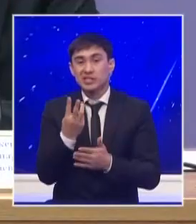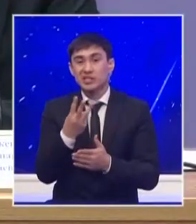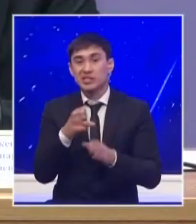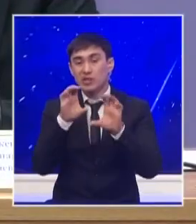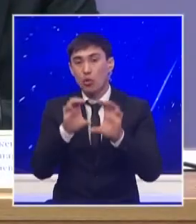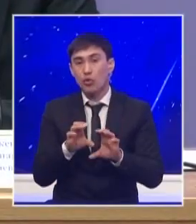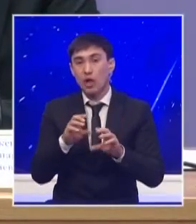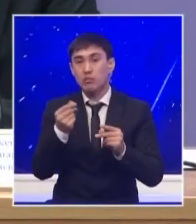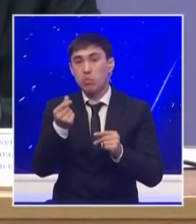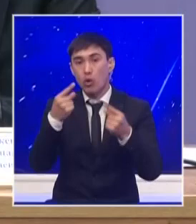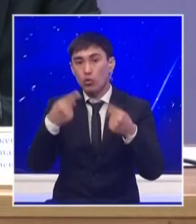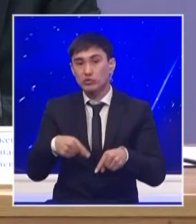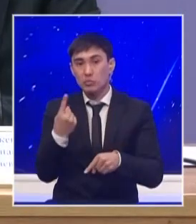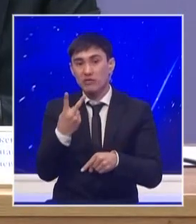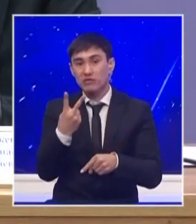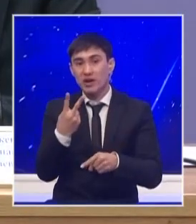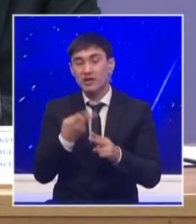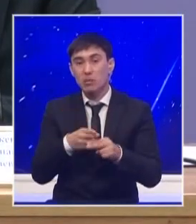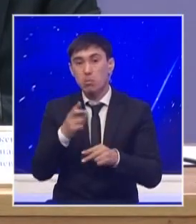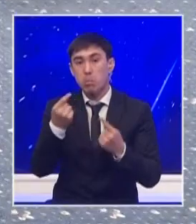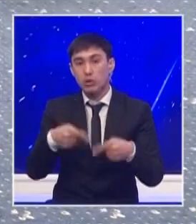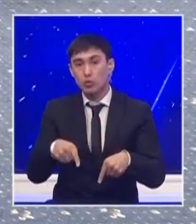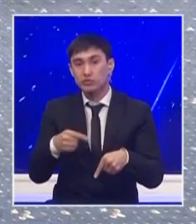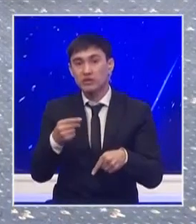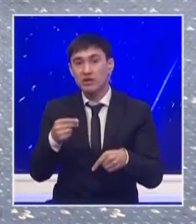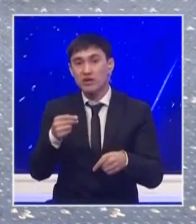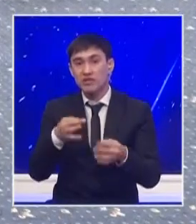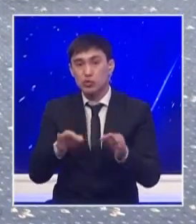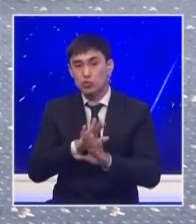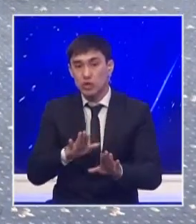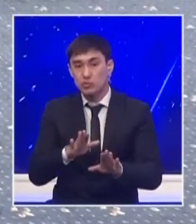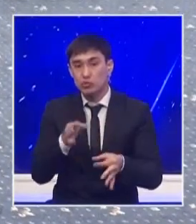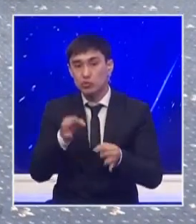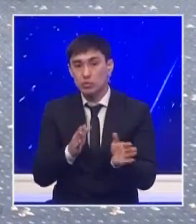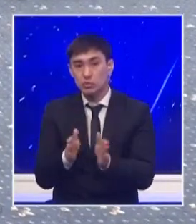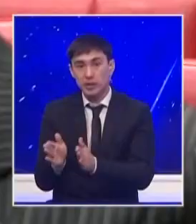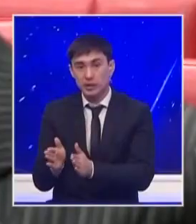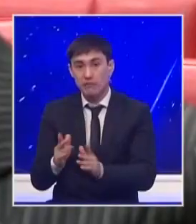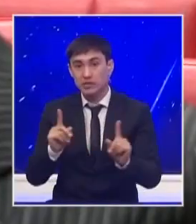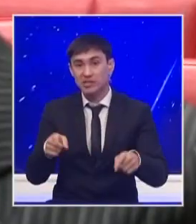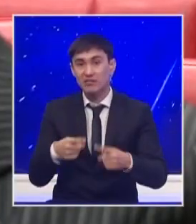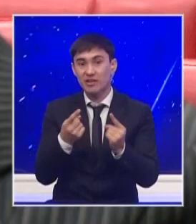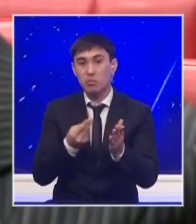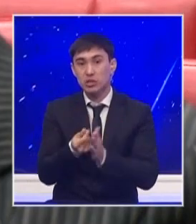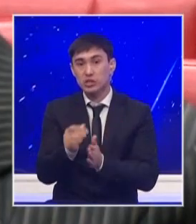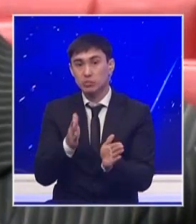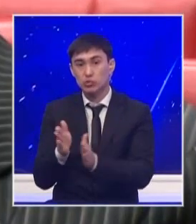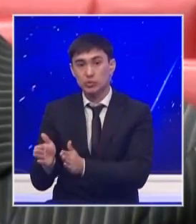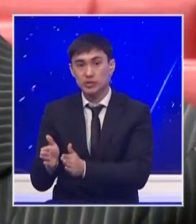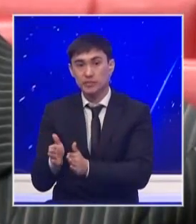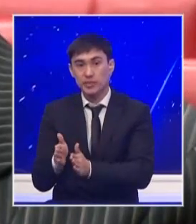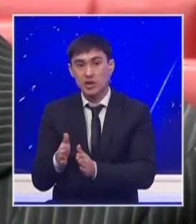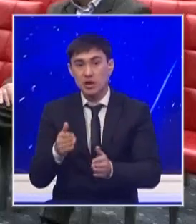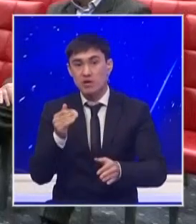типа законов о банкротстве первые два это банкротство во внесудебном и судебных порядках и восстановление платежеспособности